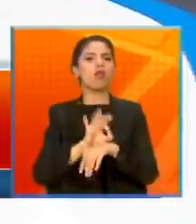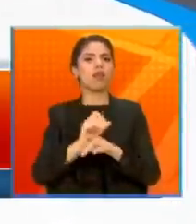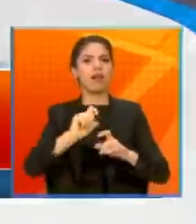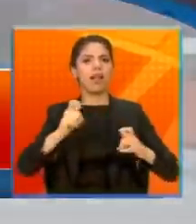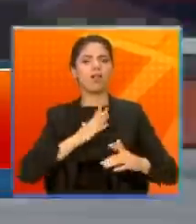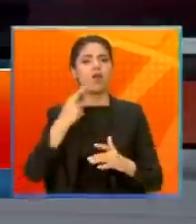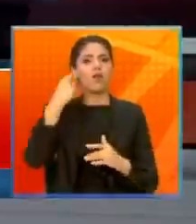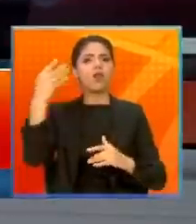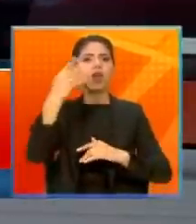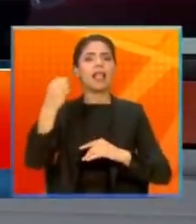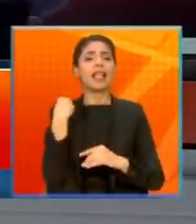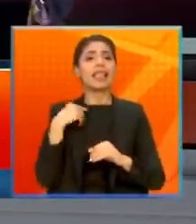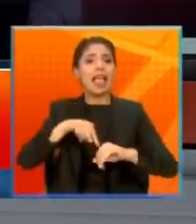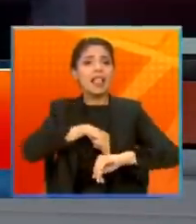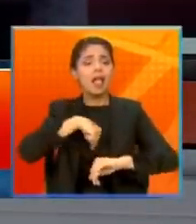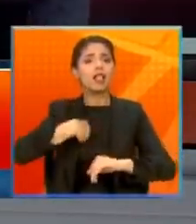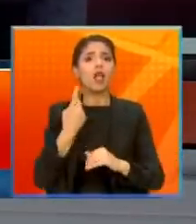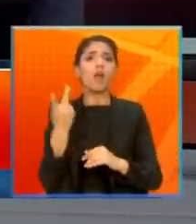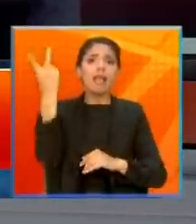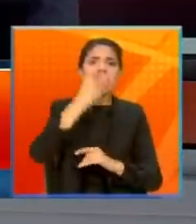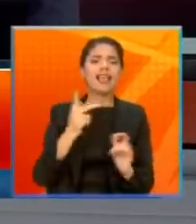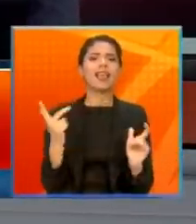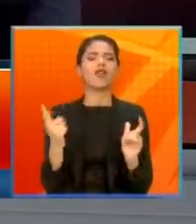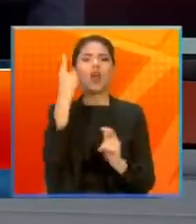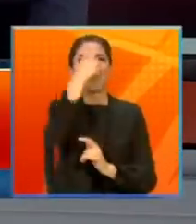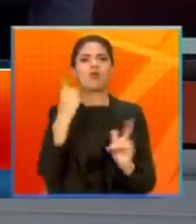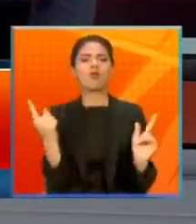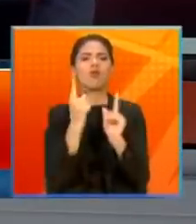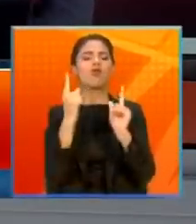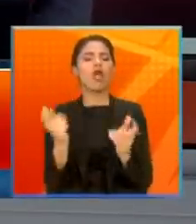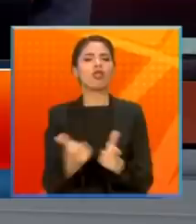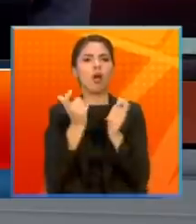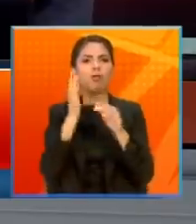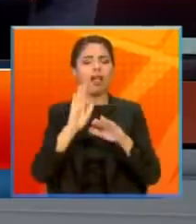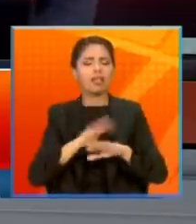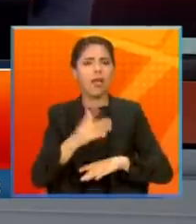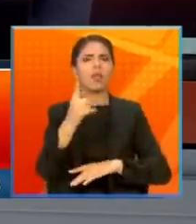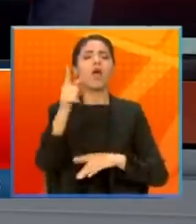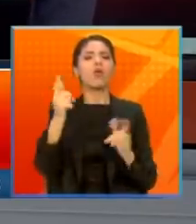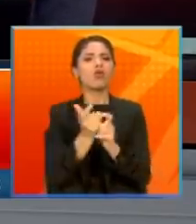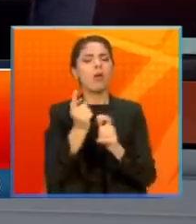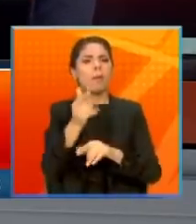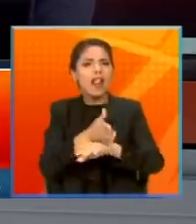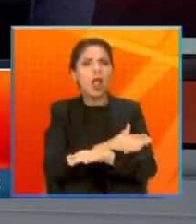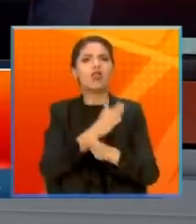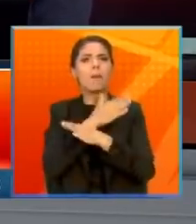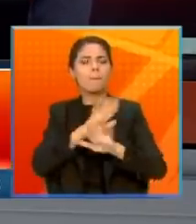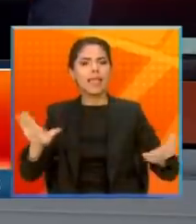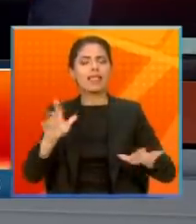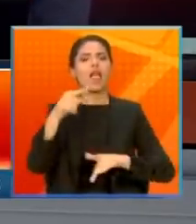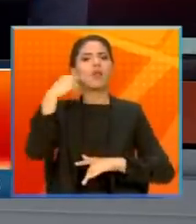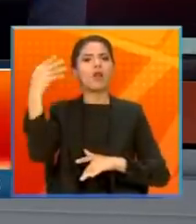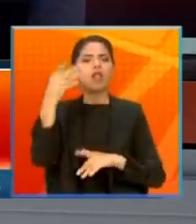bahsedeyim hızla Başkan Erdoğan yeni normalin yüz yüze ikinci kabine toplantısında liderlik etti bugün toplantı Az önce bitti Başkan Erdoğan